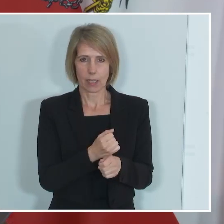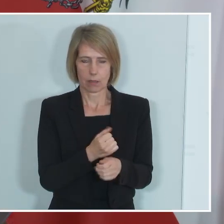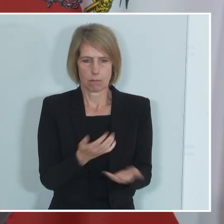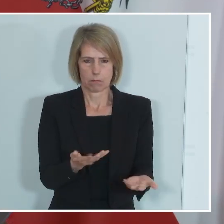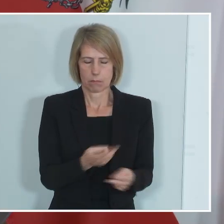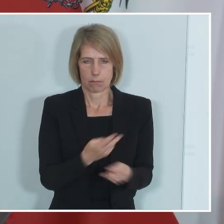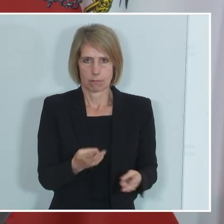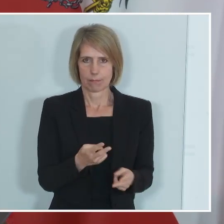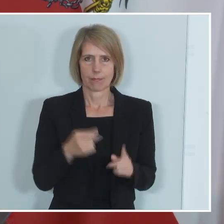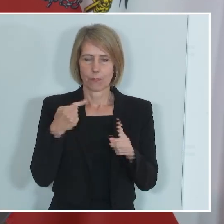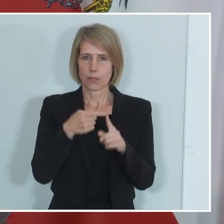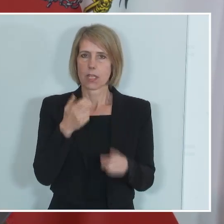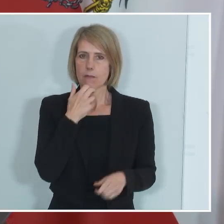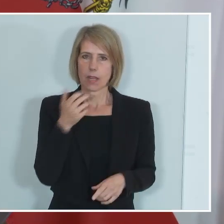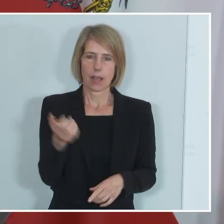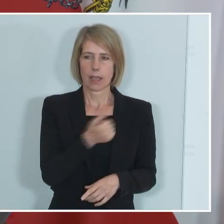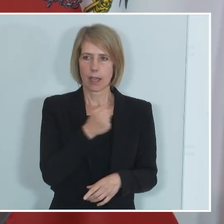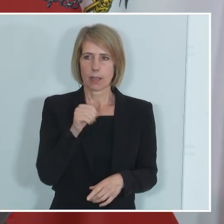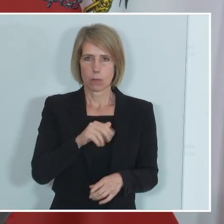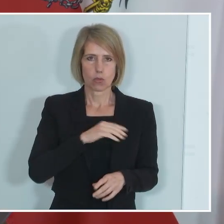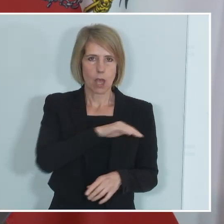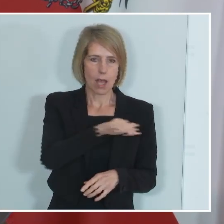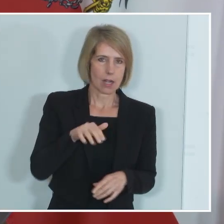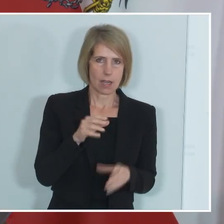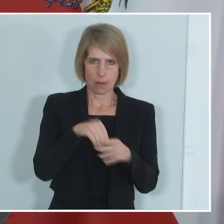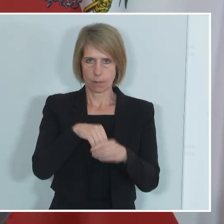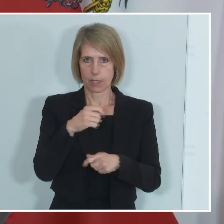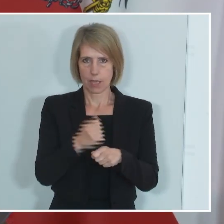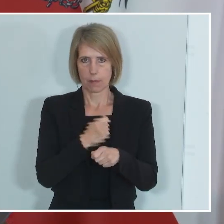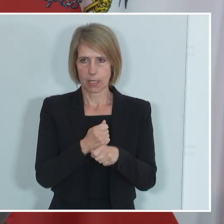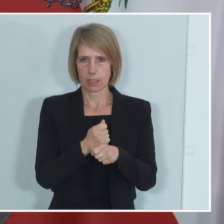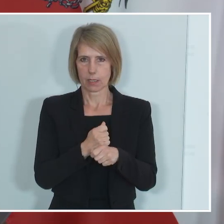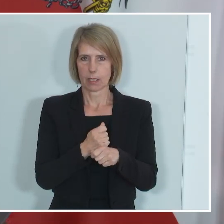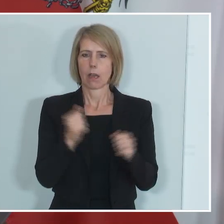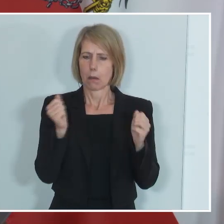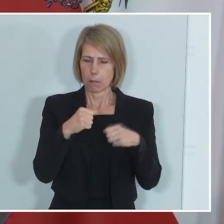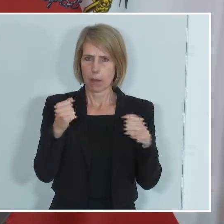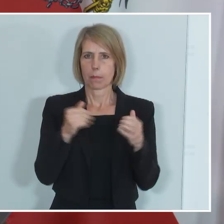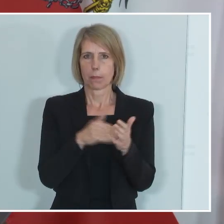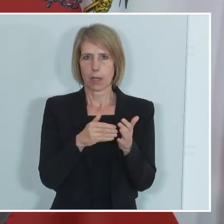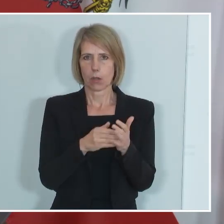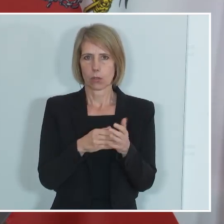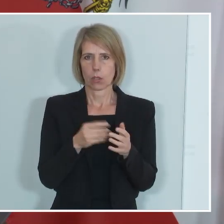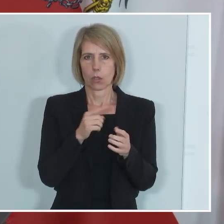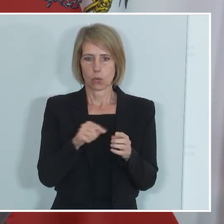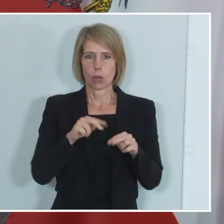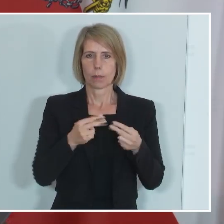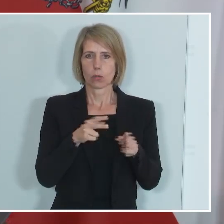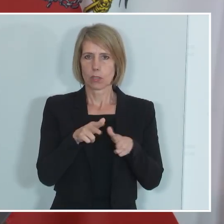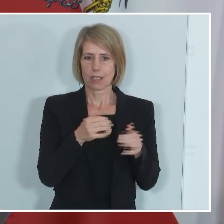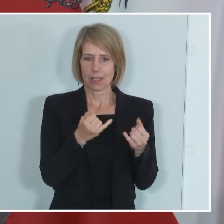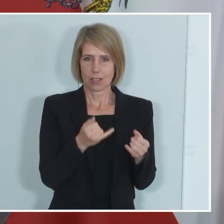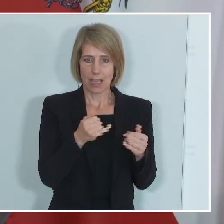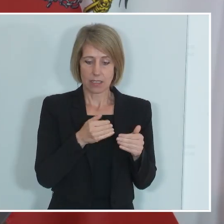wollen, dann müssen wir alle auch einbinden und brauchen das Commitment. Und das bindet ja nicht nur, solange diese Bundesregierung